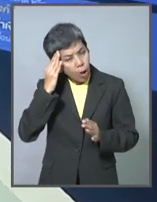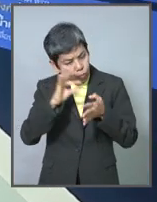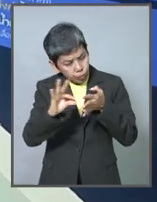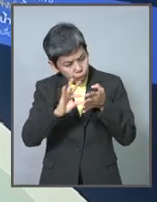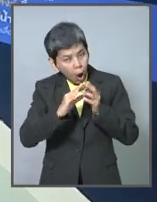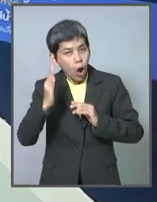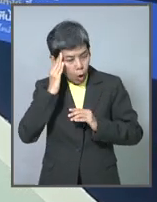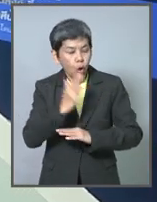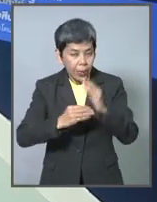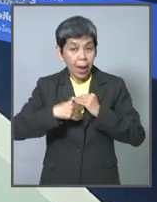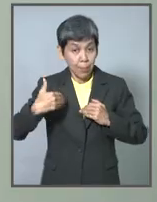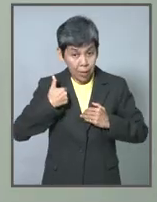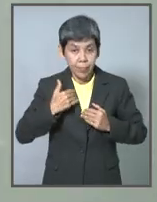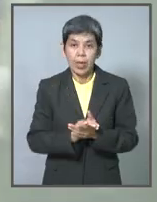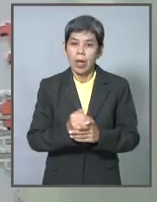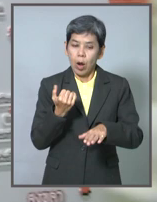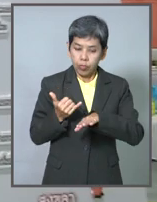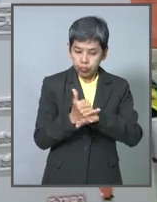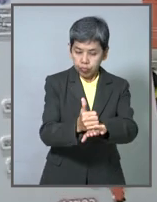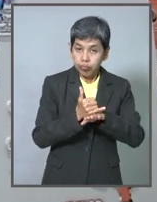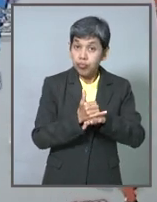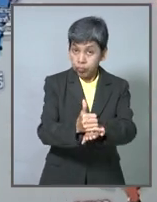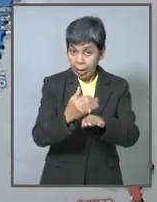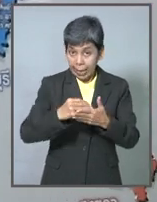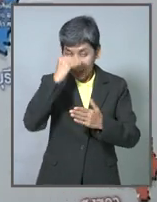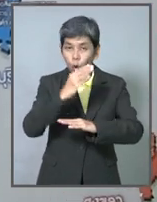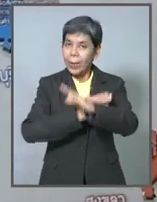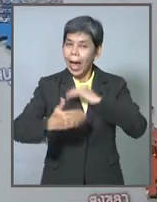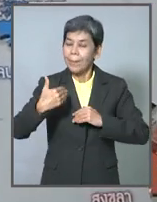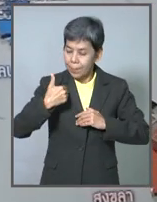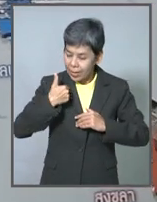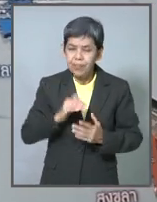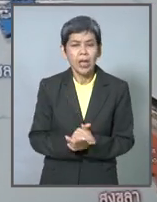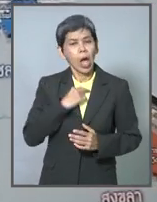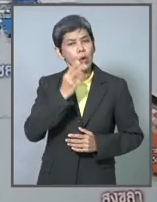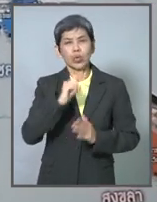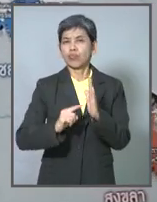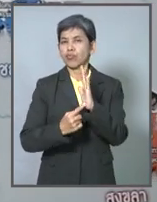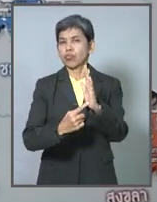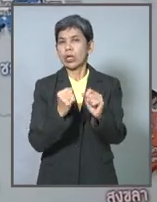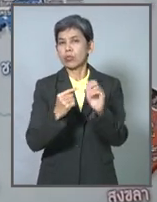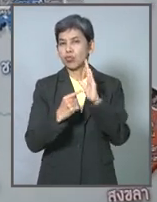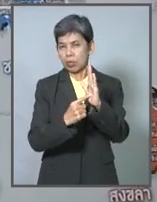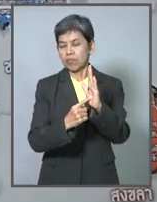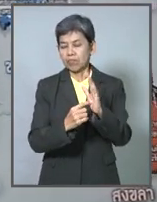พิการแล้วก็มีรถรับส่งนักศึกษาพิการด้วยเพราะฉะนั้นเรียกว่าเป็นต้นแบบเลยล่ะ